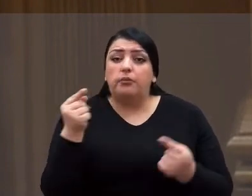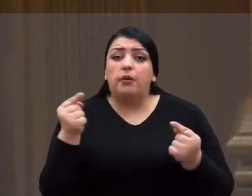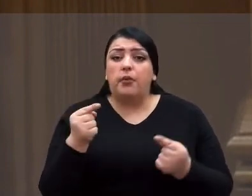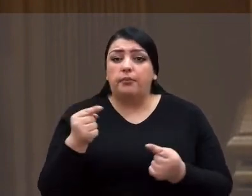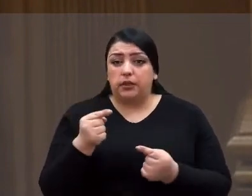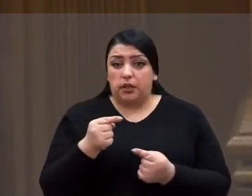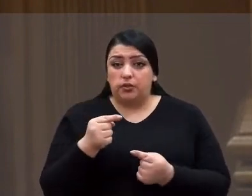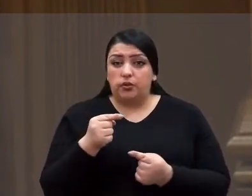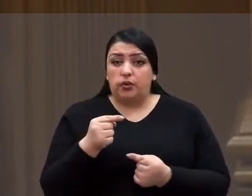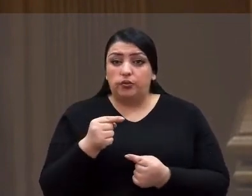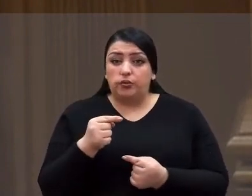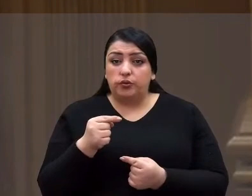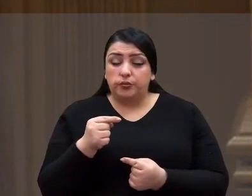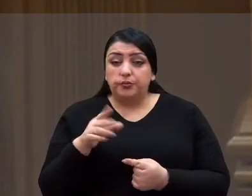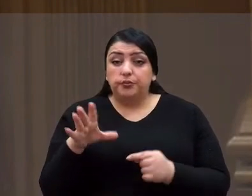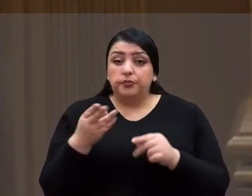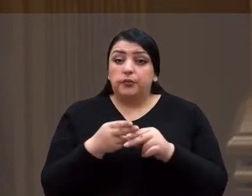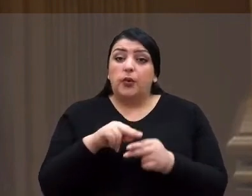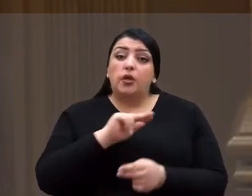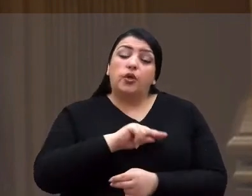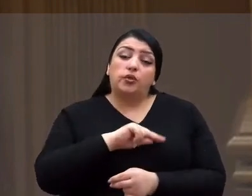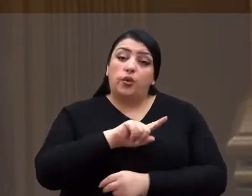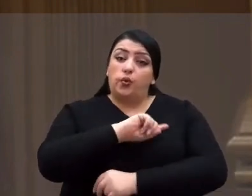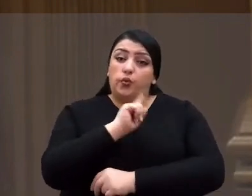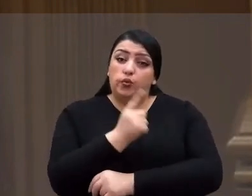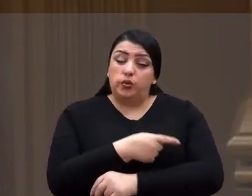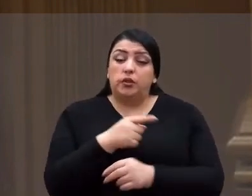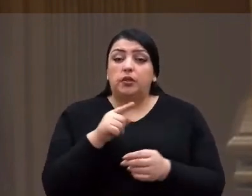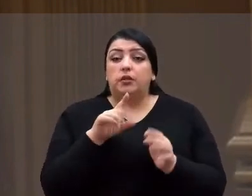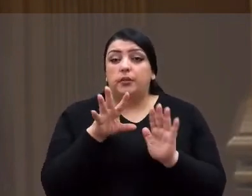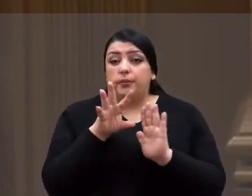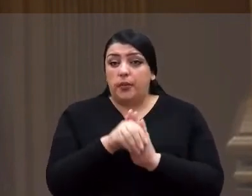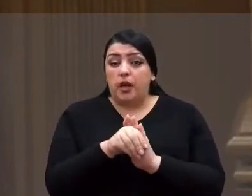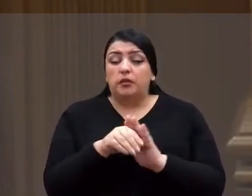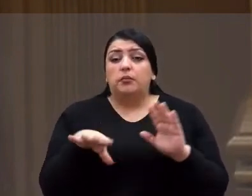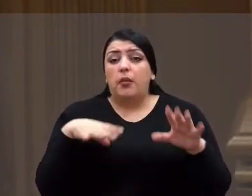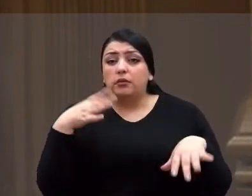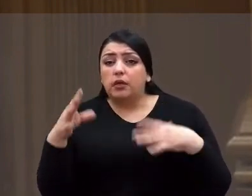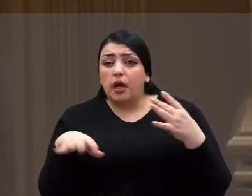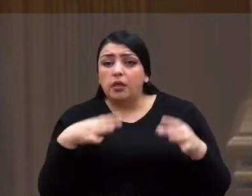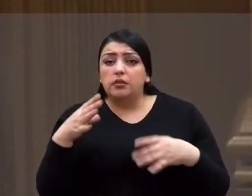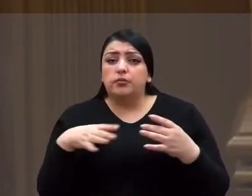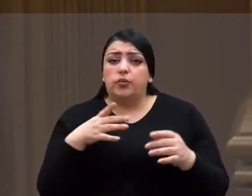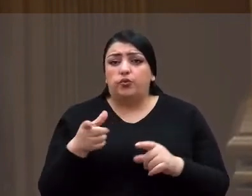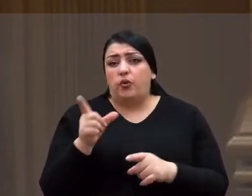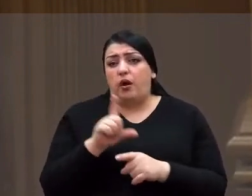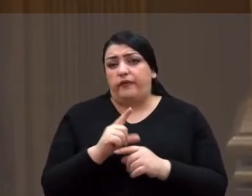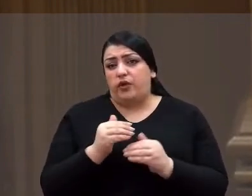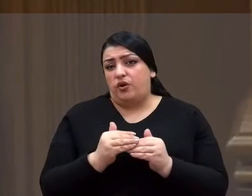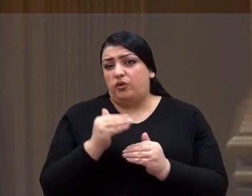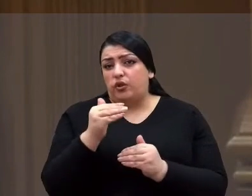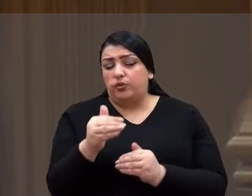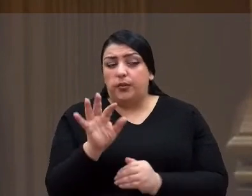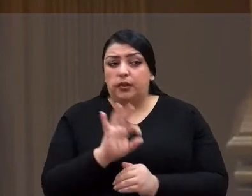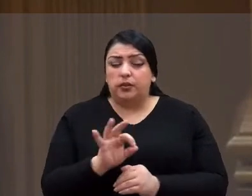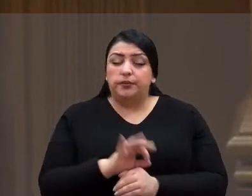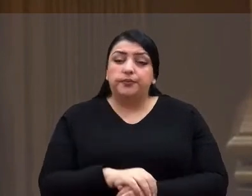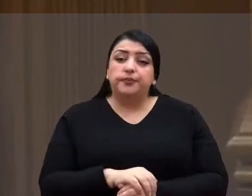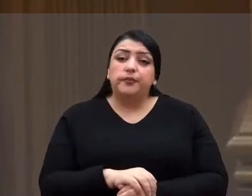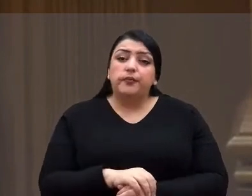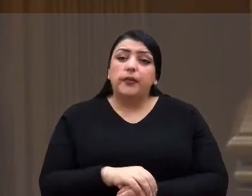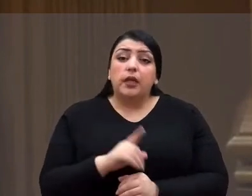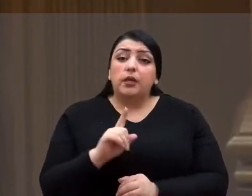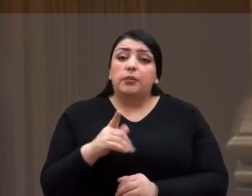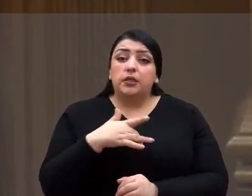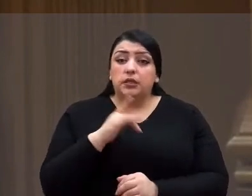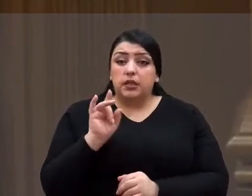համապատասխանող իրենց ունակություններով աշխատուժի ներգրավմանը, վերապատրաստմանը, առաջխաղացմանը։ Ցավոք, ոչ